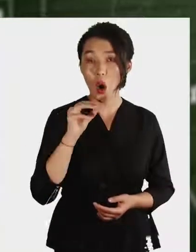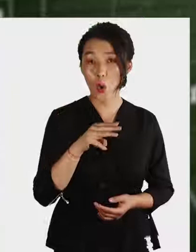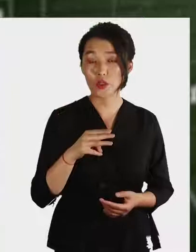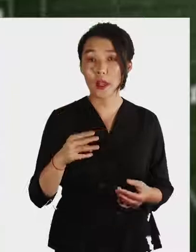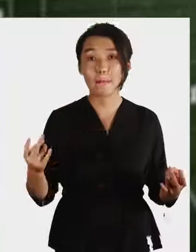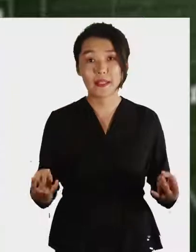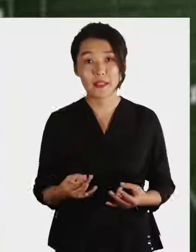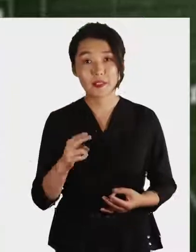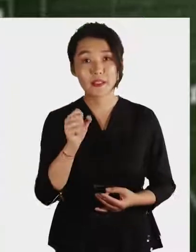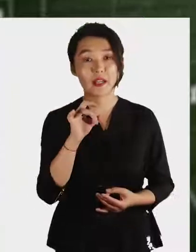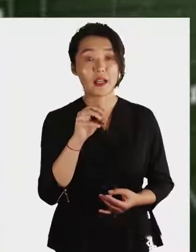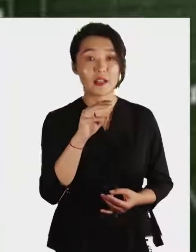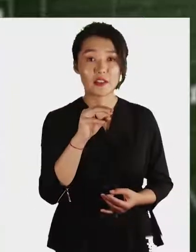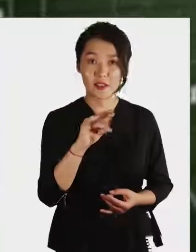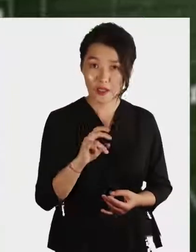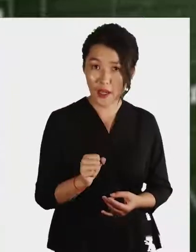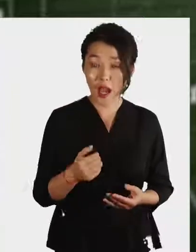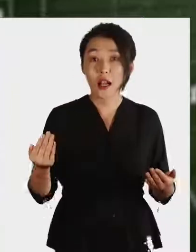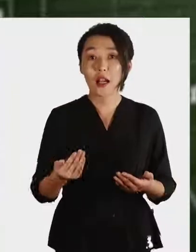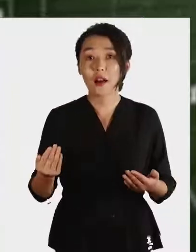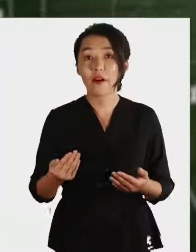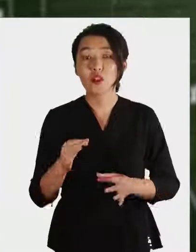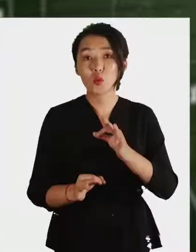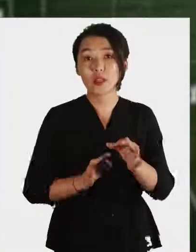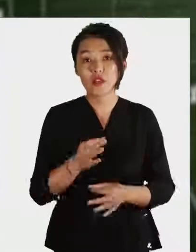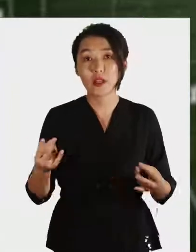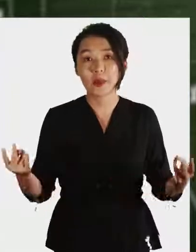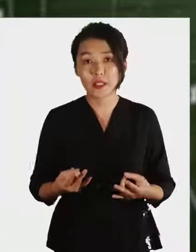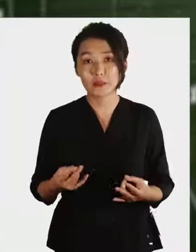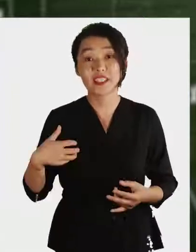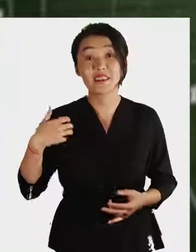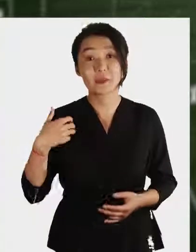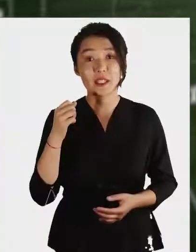составляет 30% от потребности каротина. Какова